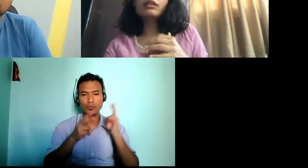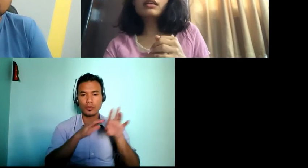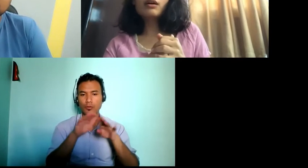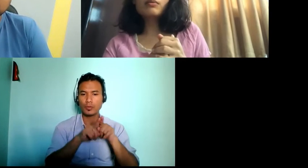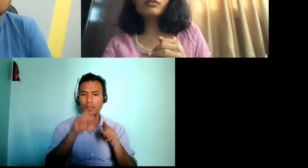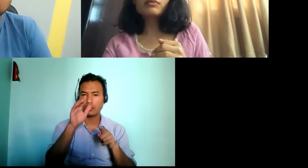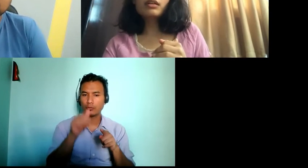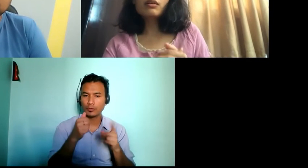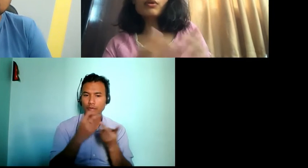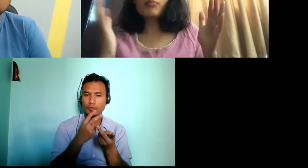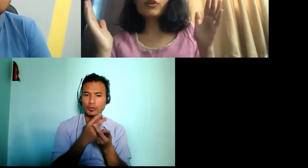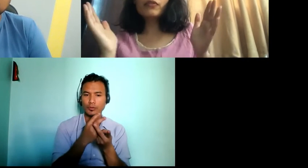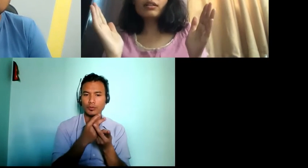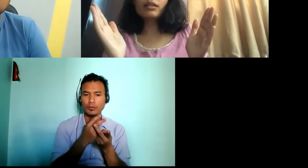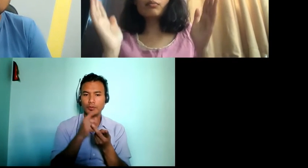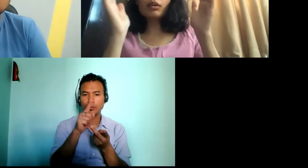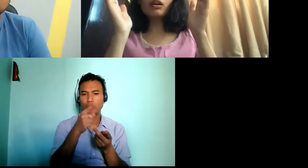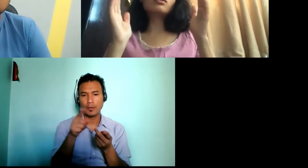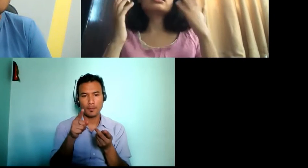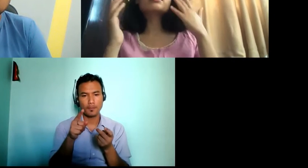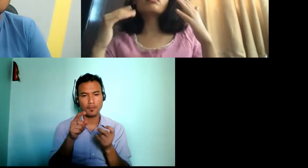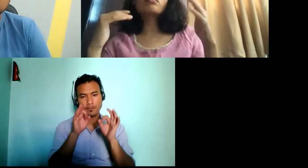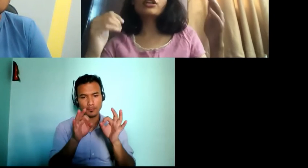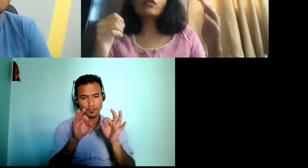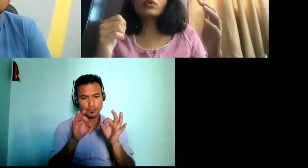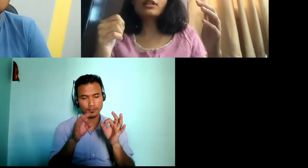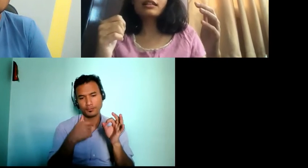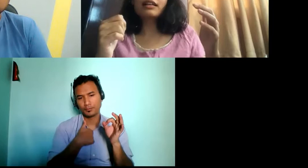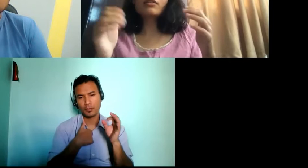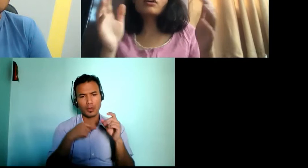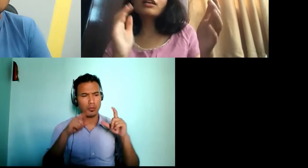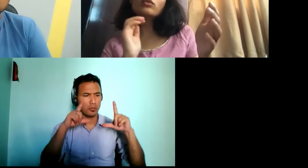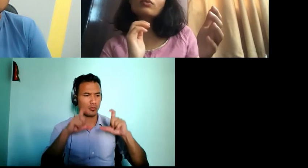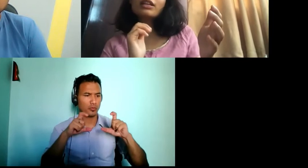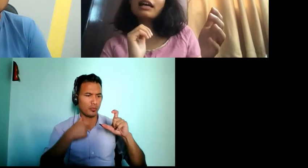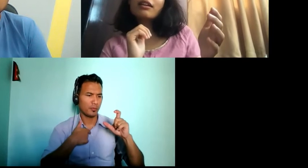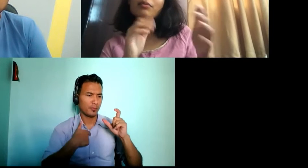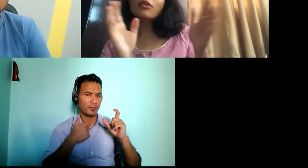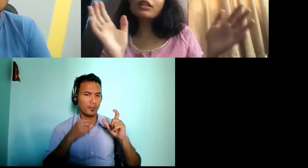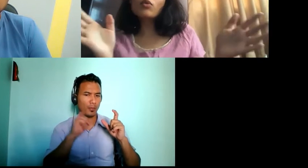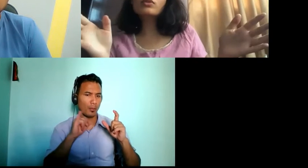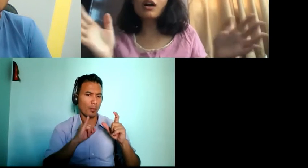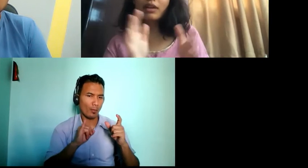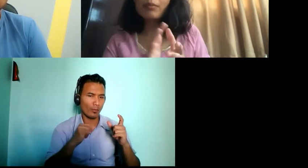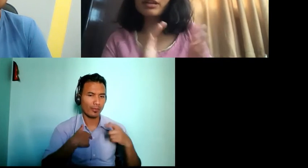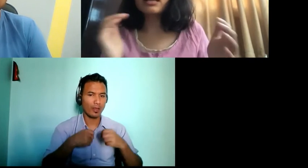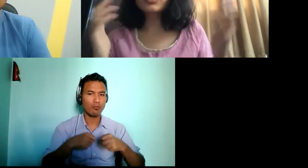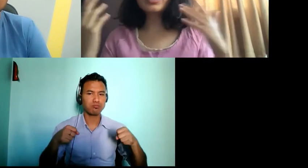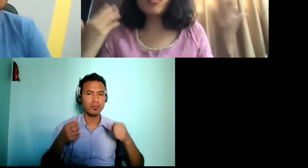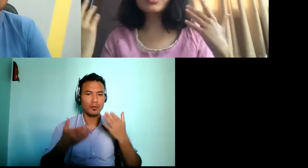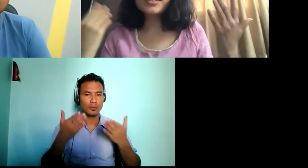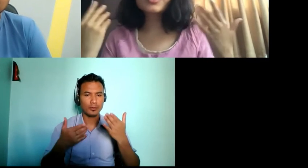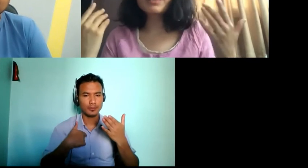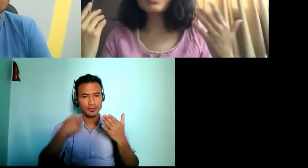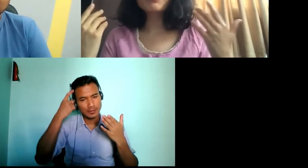यहाँ कतिले अब हुन्छ नि एउटा पर्फेक्ट के अरे मैले यो फोटो राख्दाखेरि अब मलाई दुब्लो निकाल है म अलि मोटो आउला भन्ने खालि त्यो